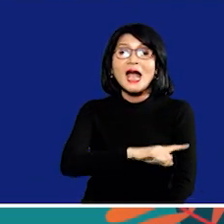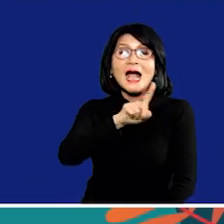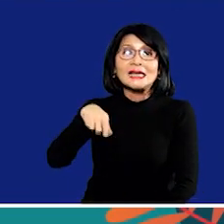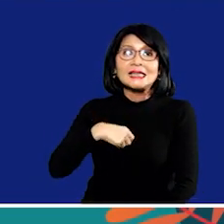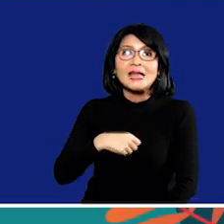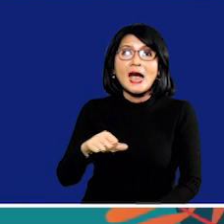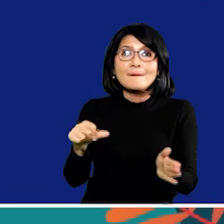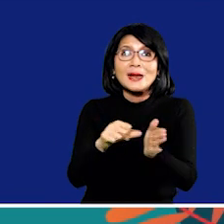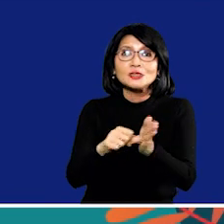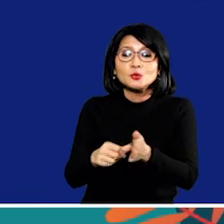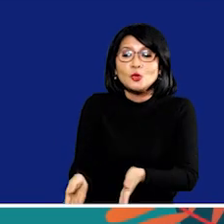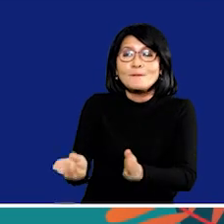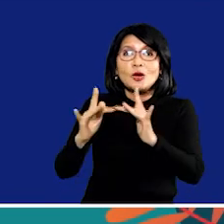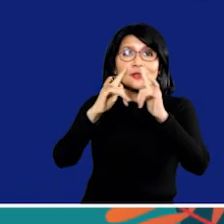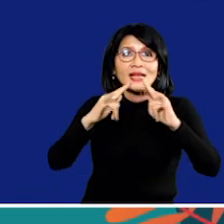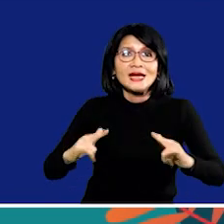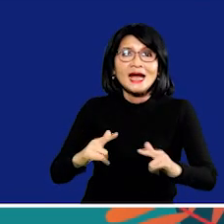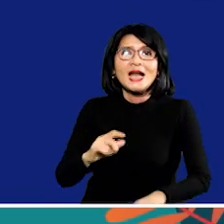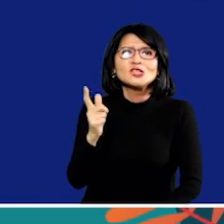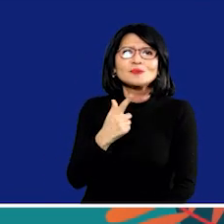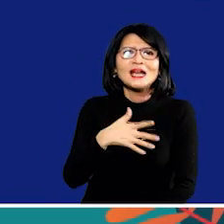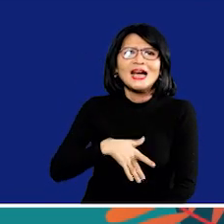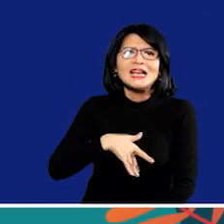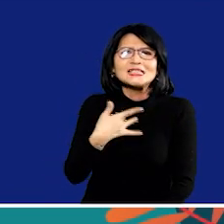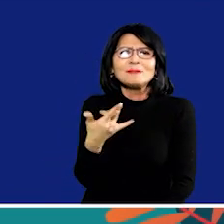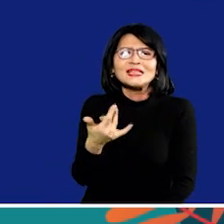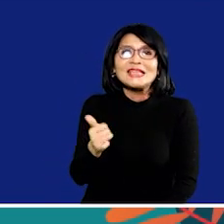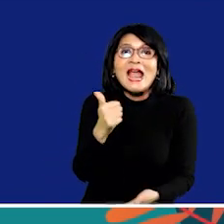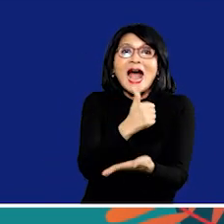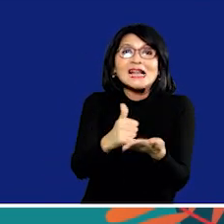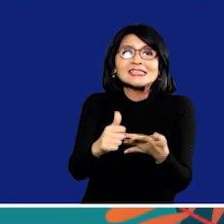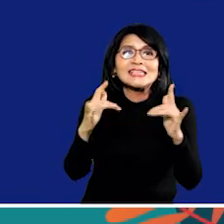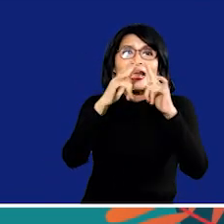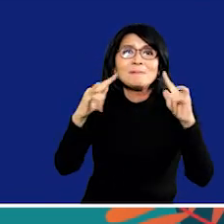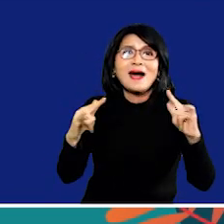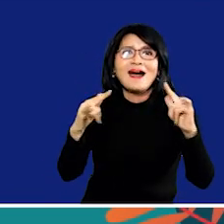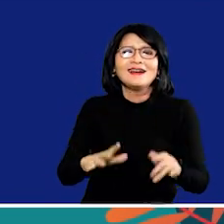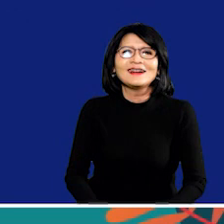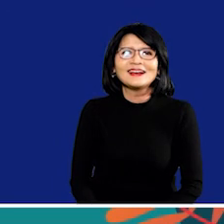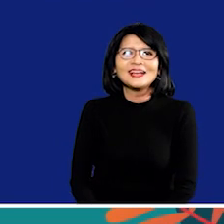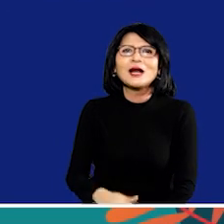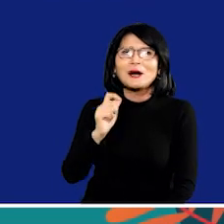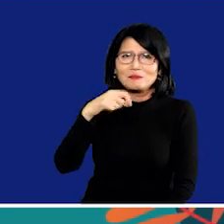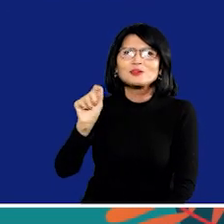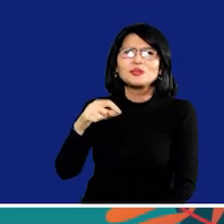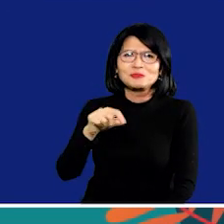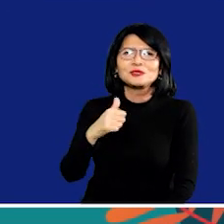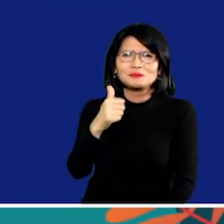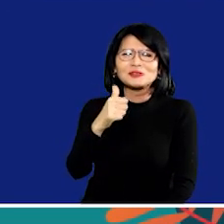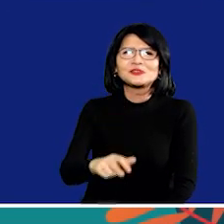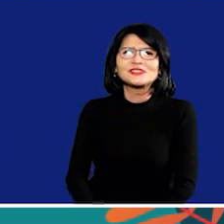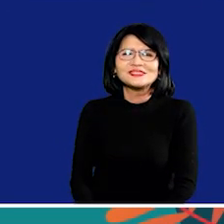Kita bantu dengan setting tenda ini supaya lebih berasa gitu kemahnya. Oh. Bener-bener kemah